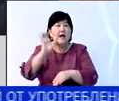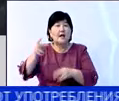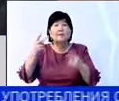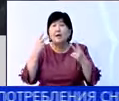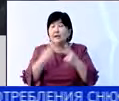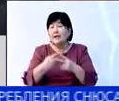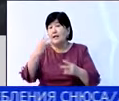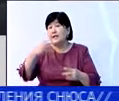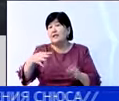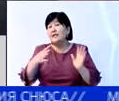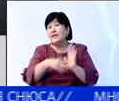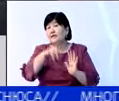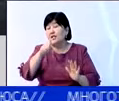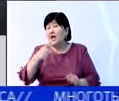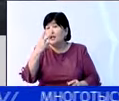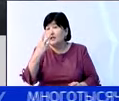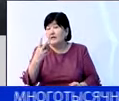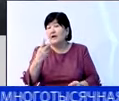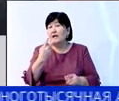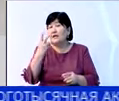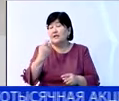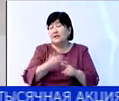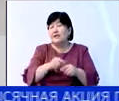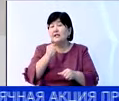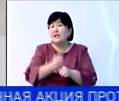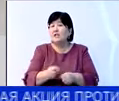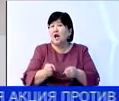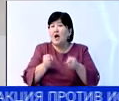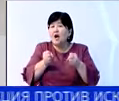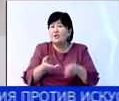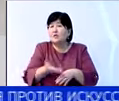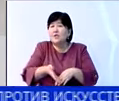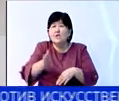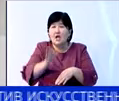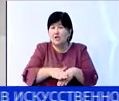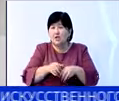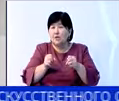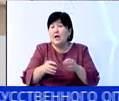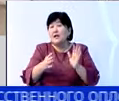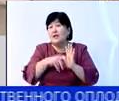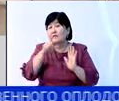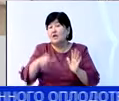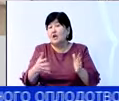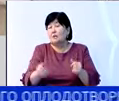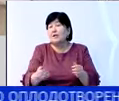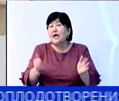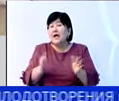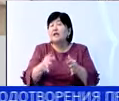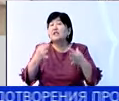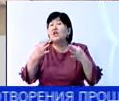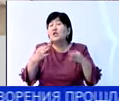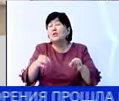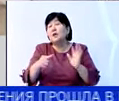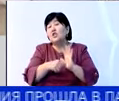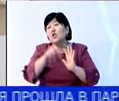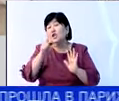колонию 39 человек, 21 из них за совершение особо тяжких преступлений. 9 человек получили ограничение свободы,